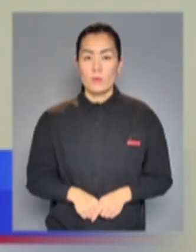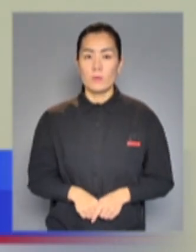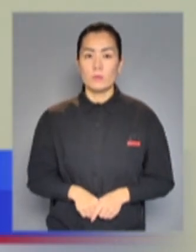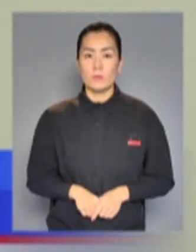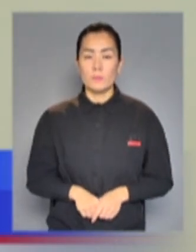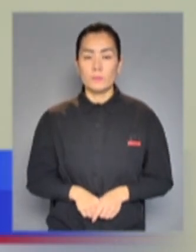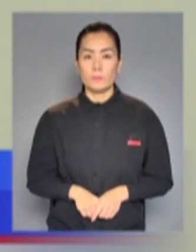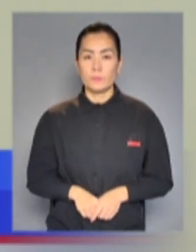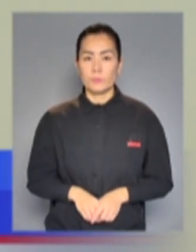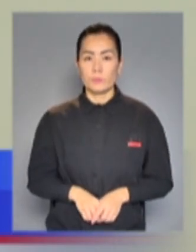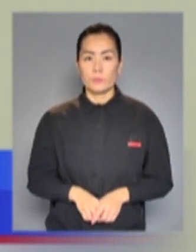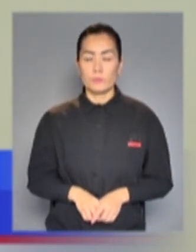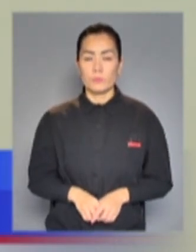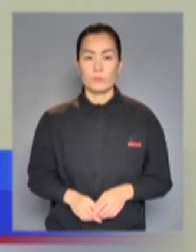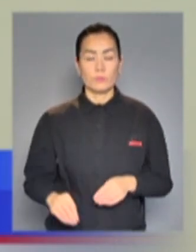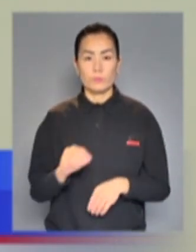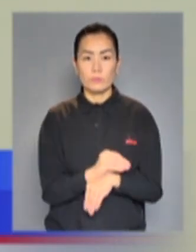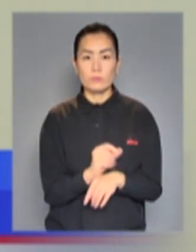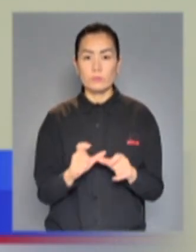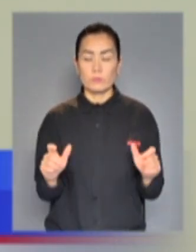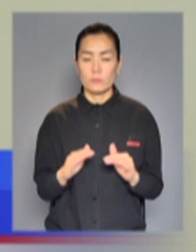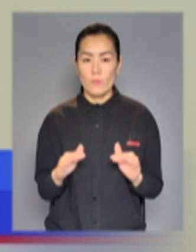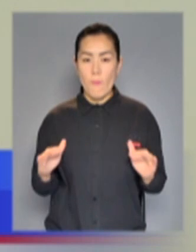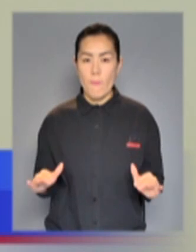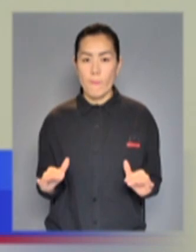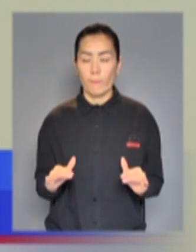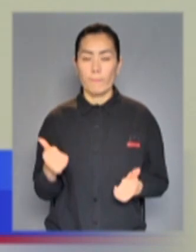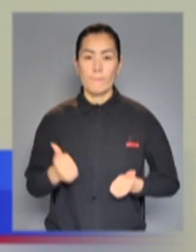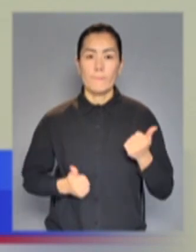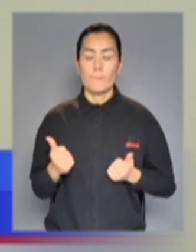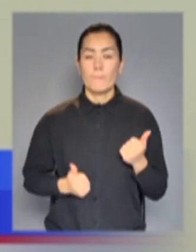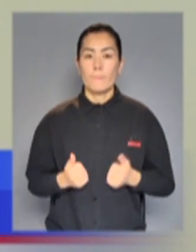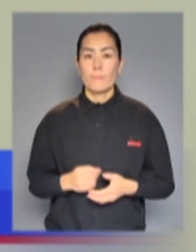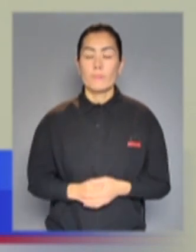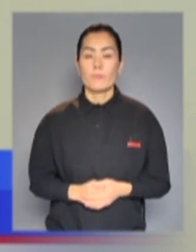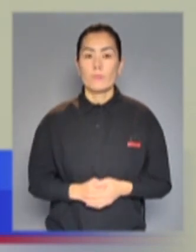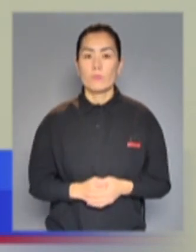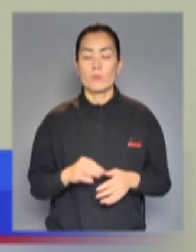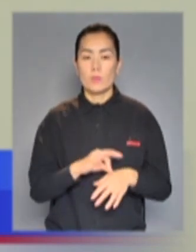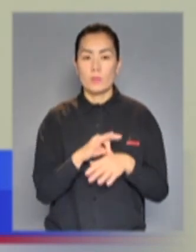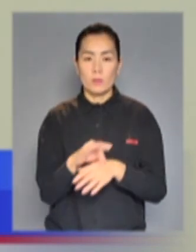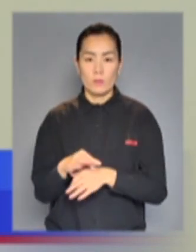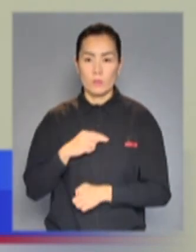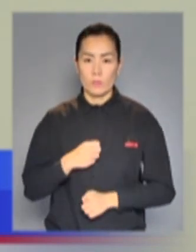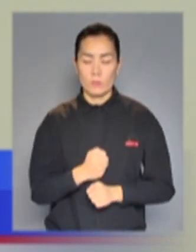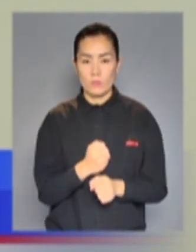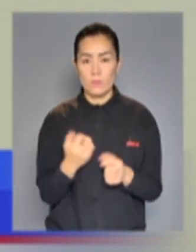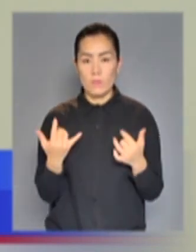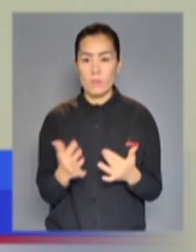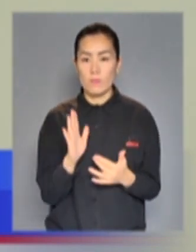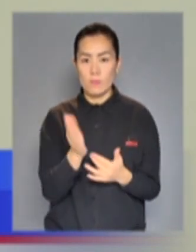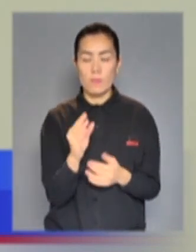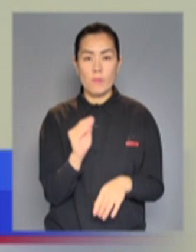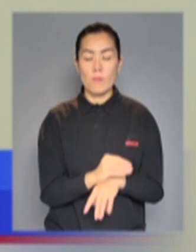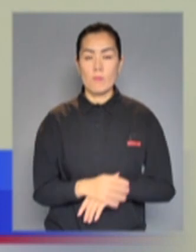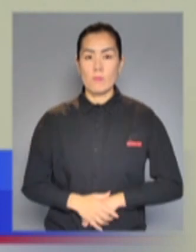25% алынып қалуы және мектеп оқушыларының түрлі байқау сайыстарға тасымалдау үшін көліктің қажеттілігі